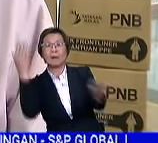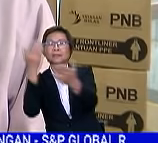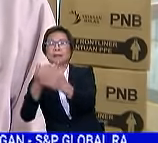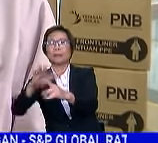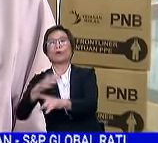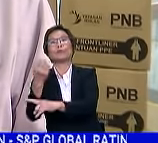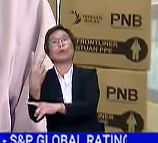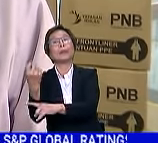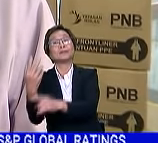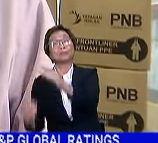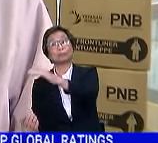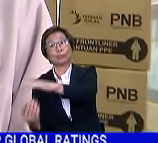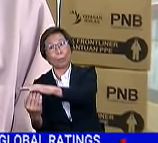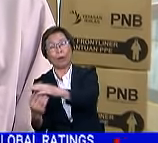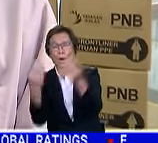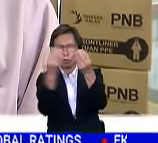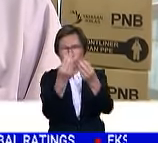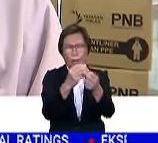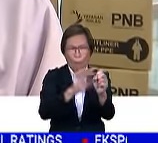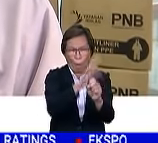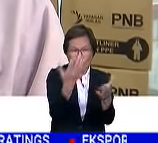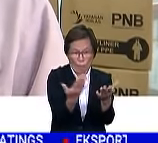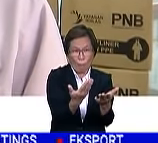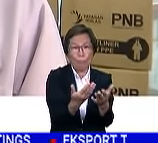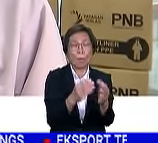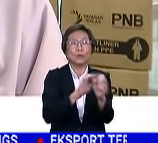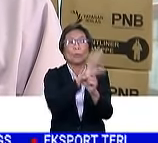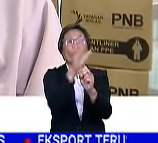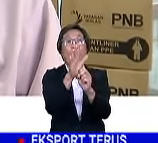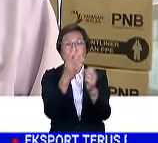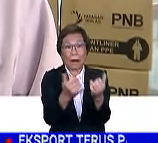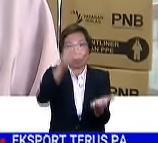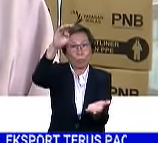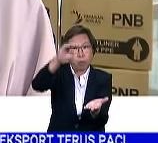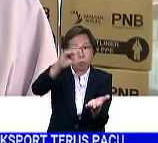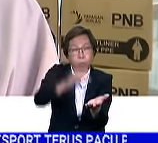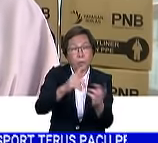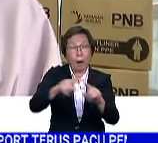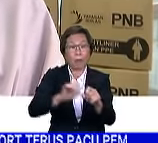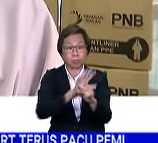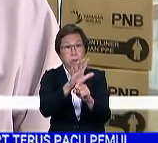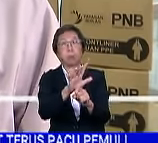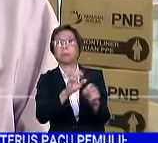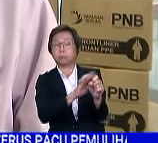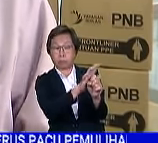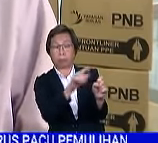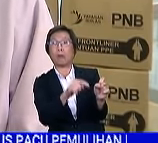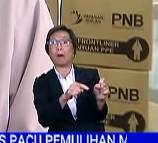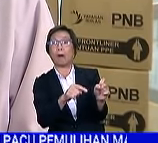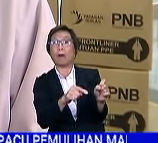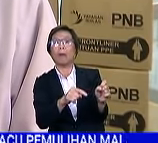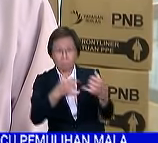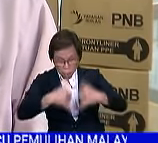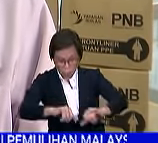Disember. Walaupun kadar kes baru COVID semakin menurun perlahan-lahan, tetapi wabak ini masih jauh daripada